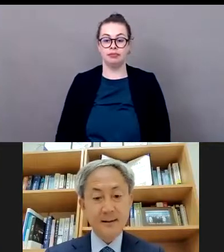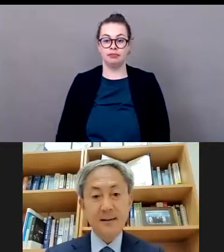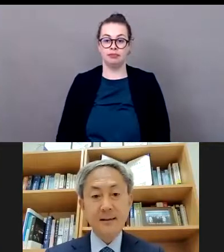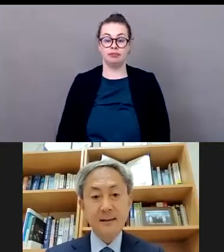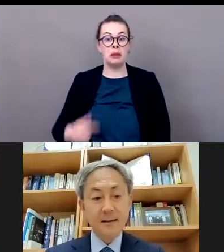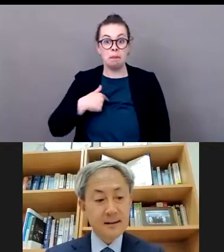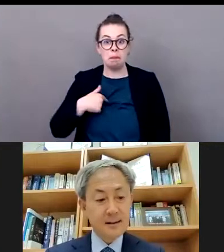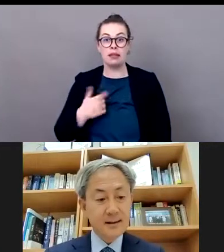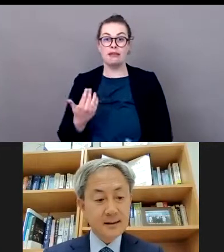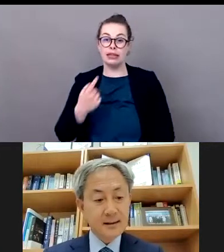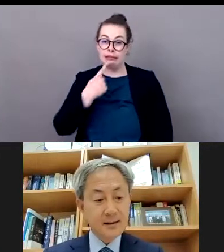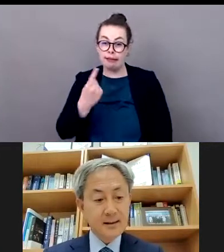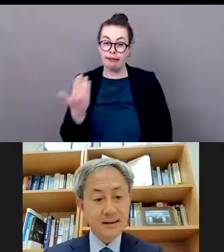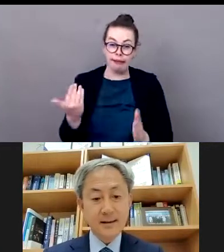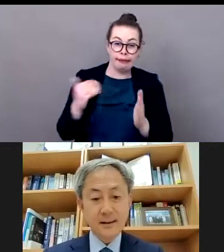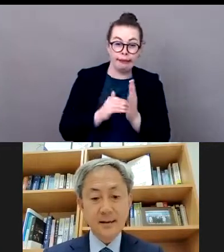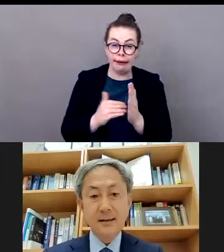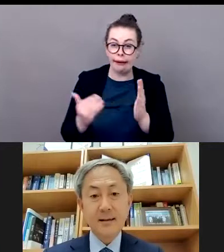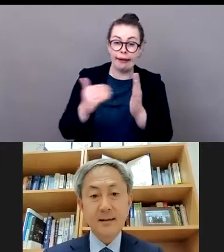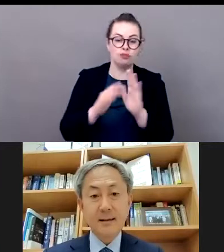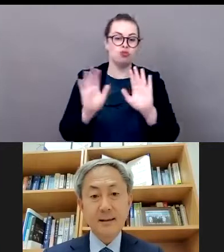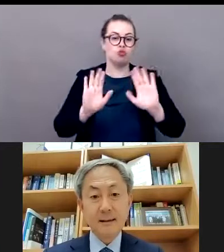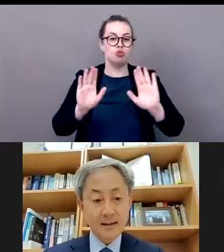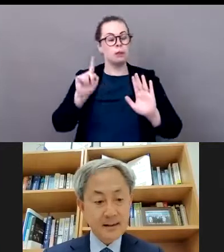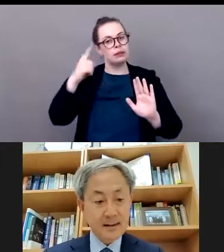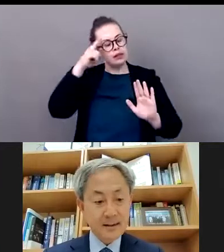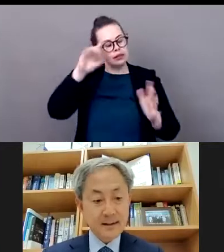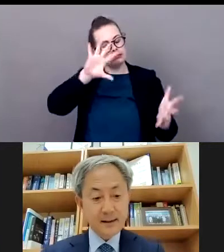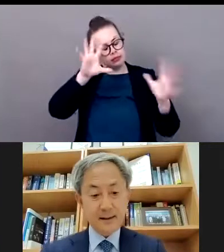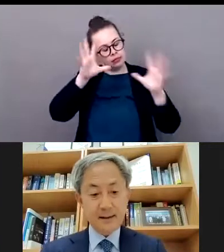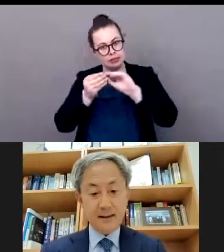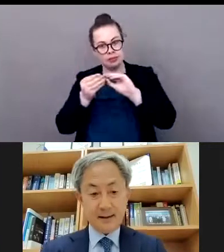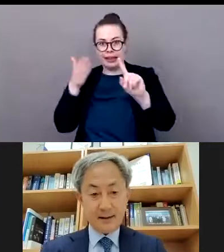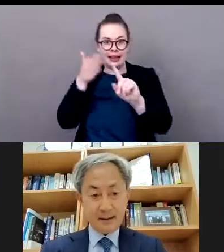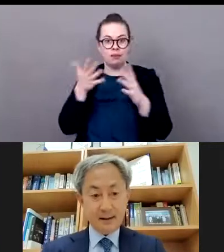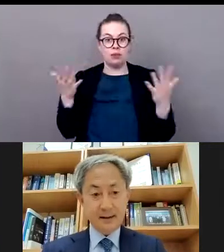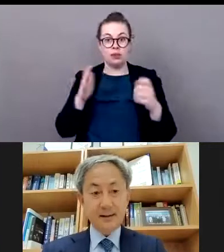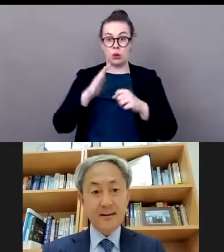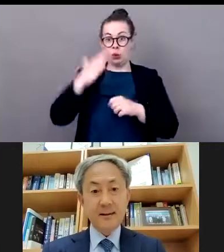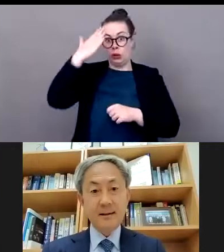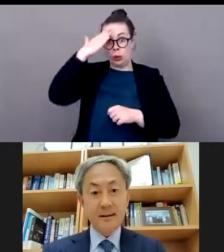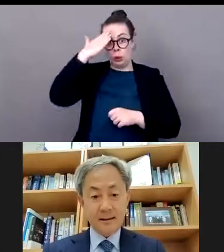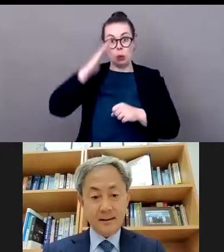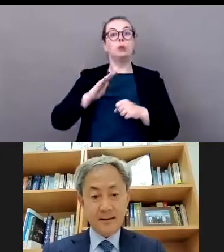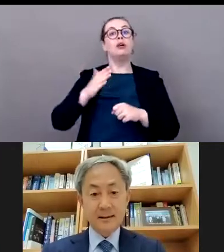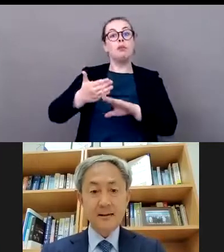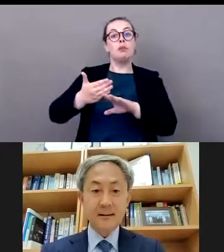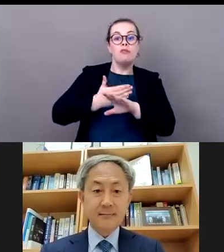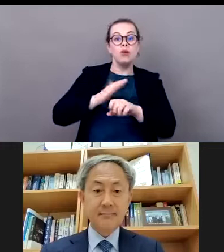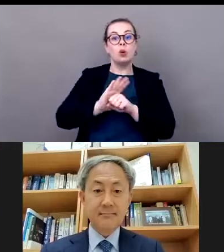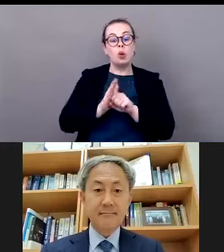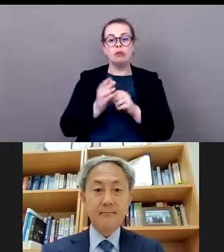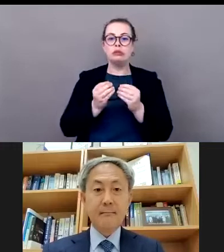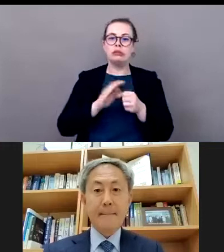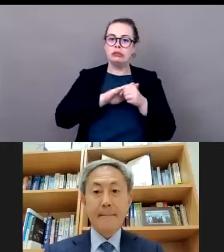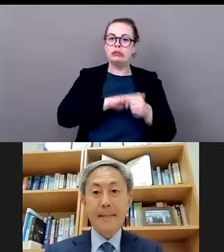qui a déjà été dit, mais j'aimerais tout simplement répéter le cœur du message. La pandémie